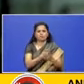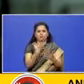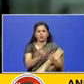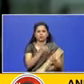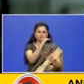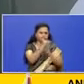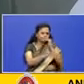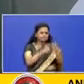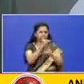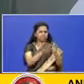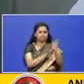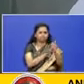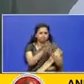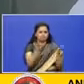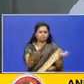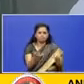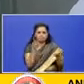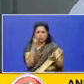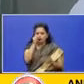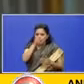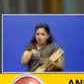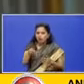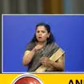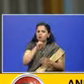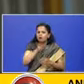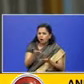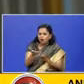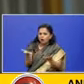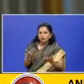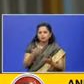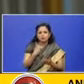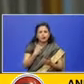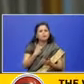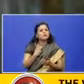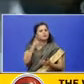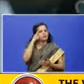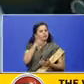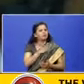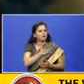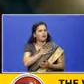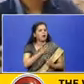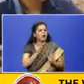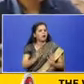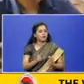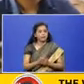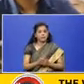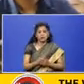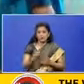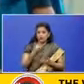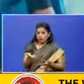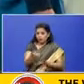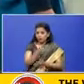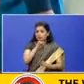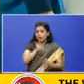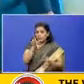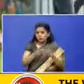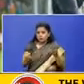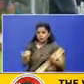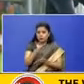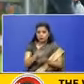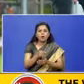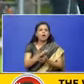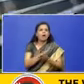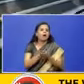वो देखकर मैं बहुत भरोसे से भरा हुआ हूँ। जिस तरह हमारे युवा